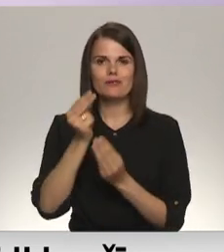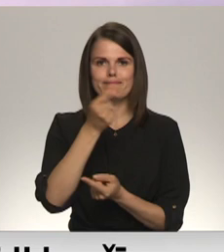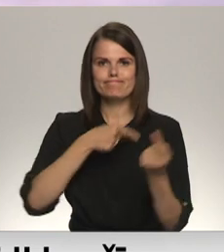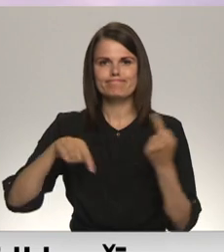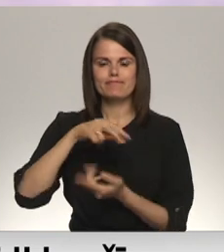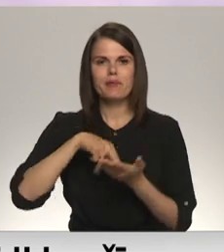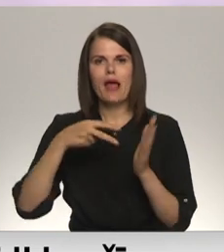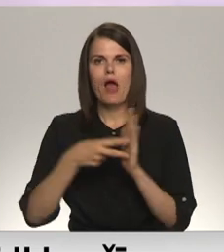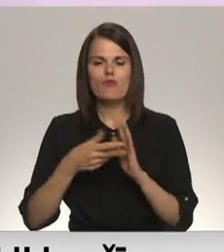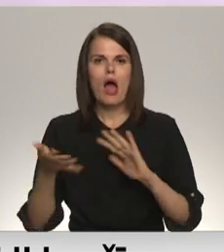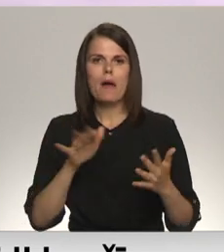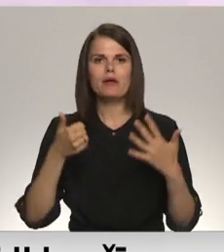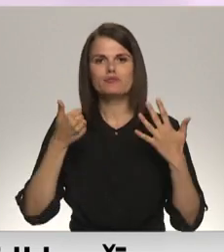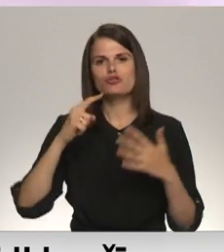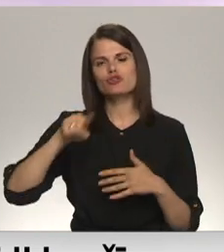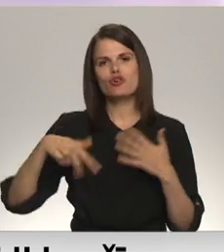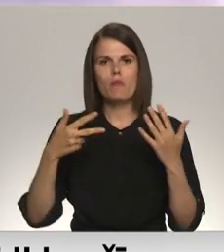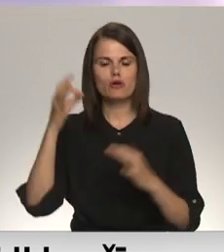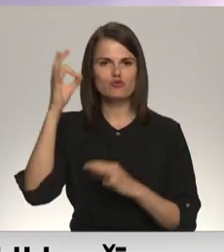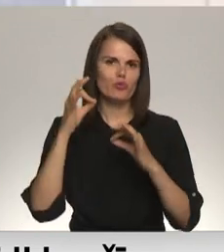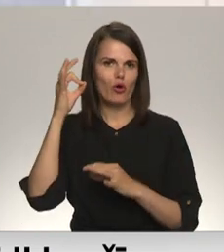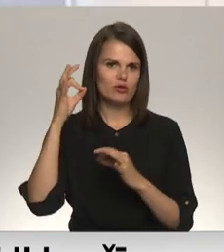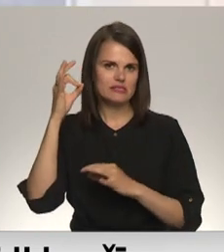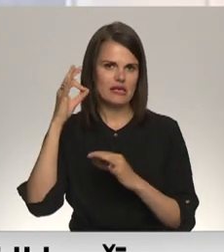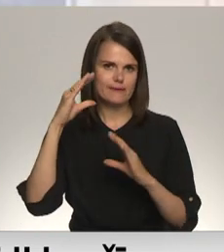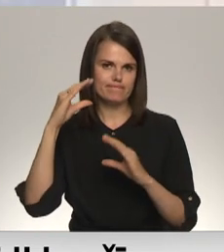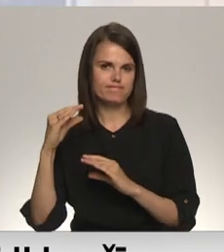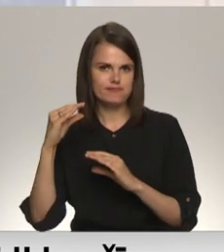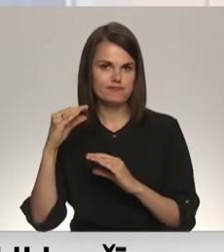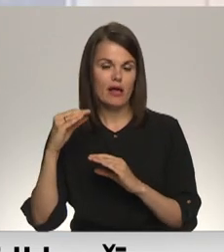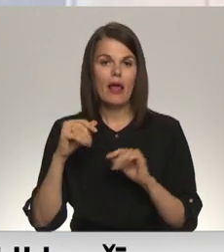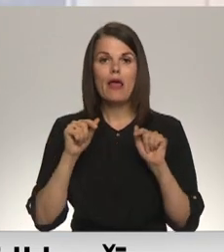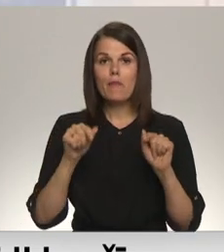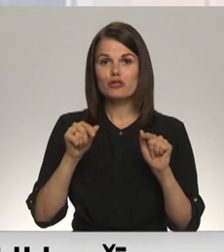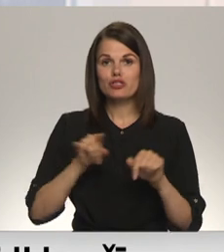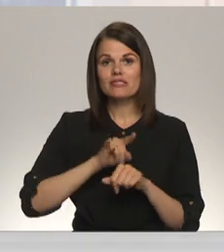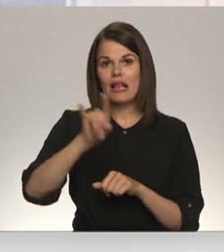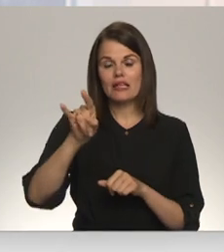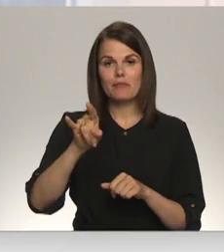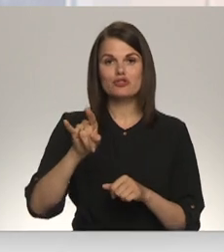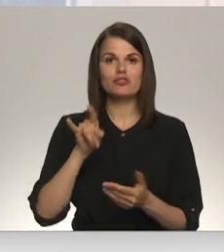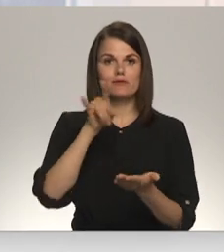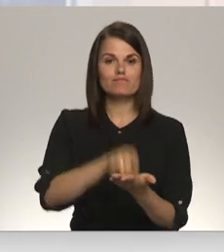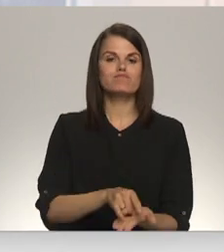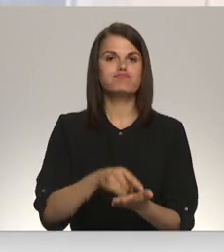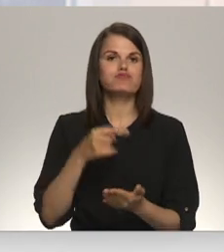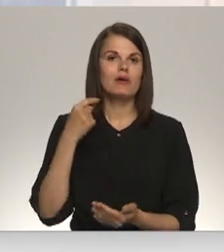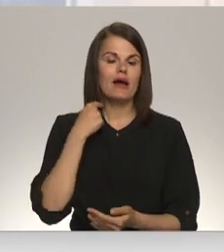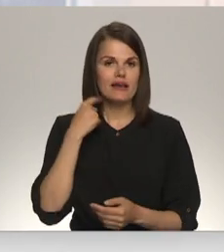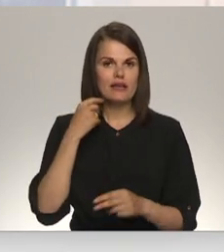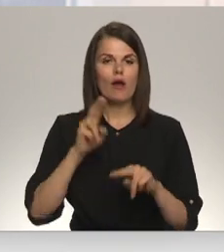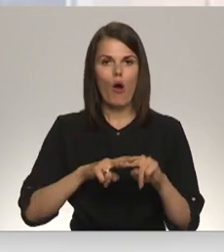tiek plānota aptuveni 6,8% robežās. Ja mēs šīs lidmašīnas novietojam Rīgā un ļaujam tām